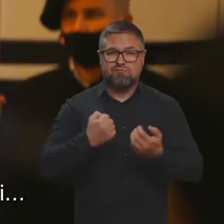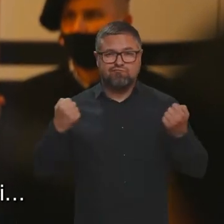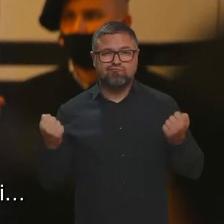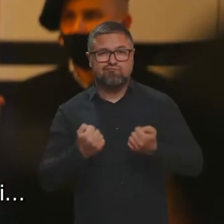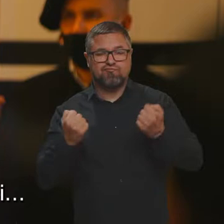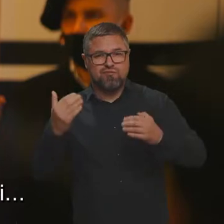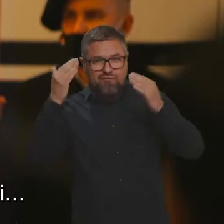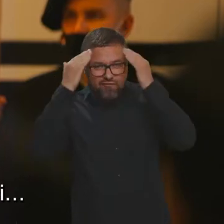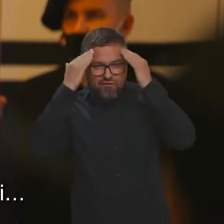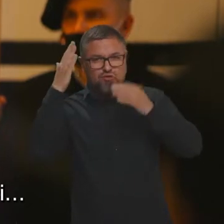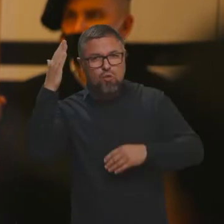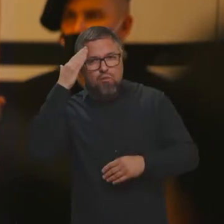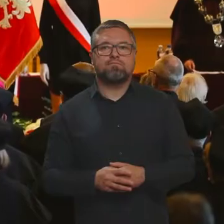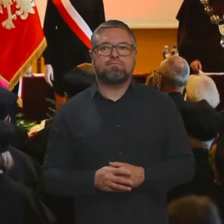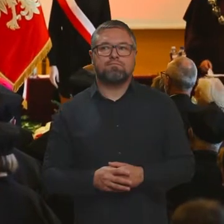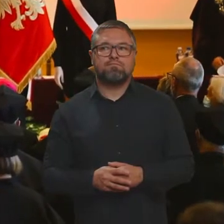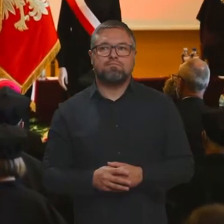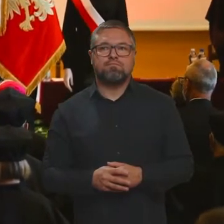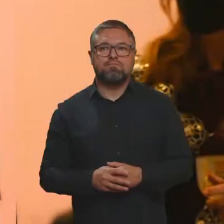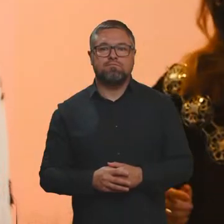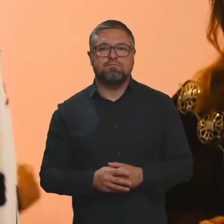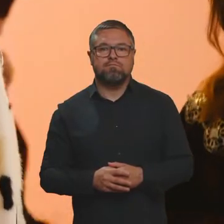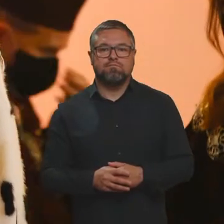wytrwale wiedzę i umiejętności